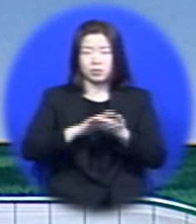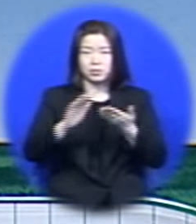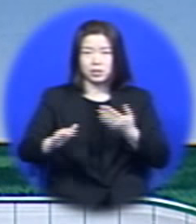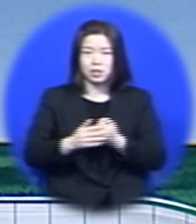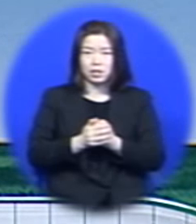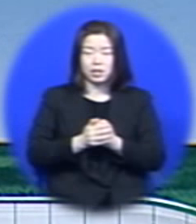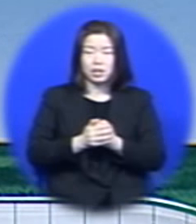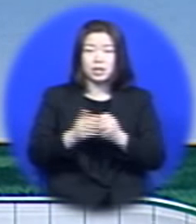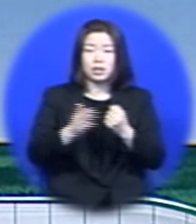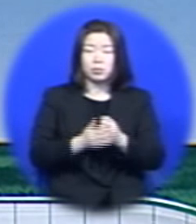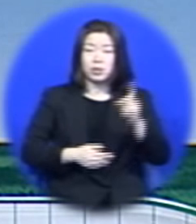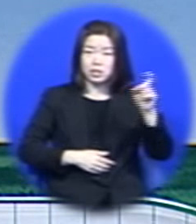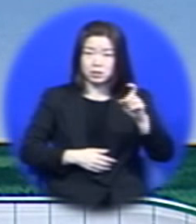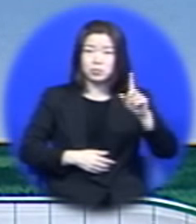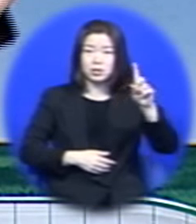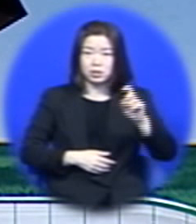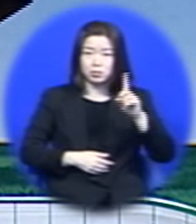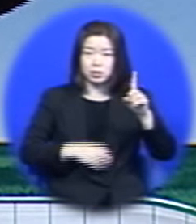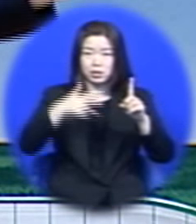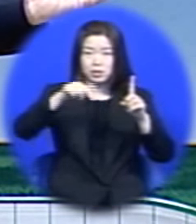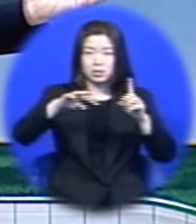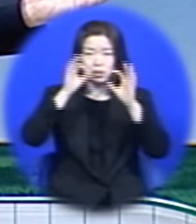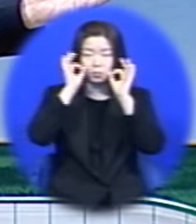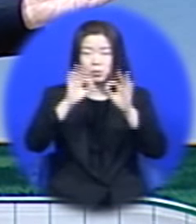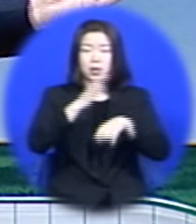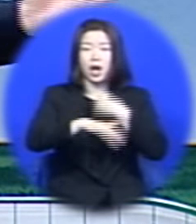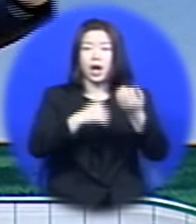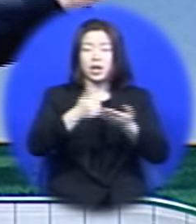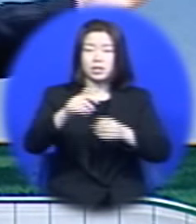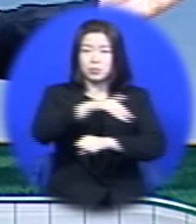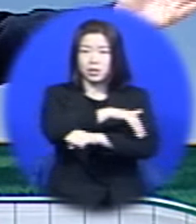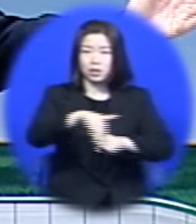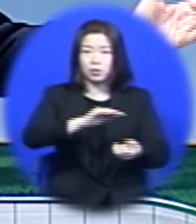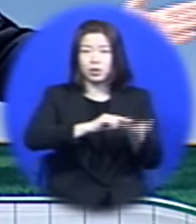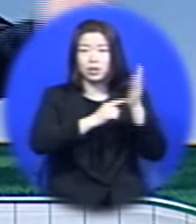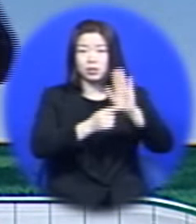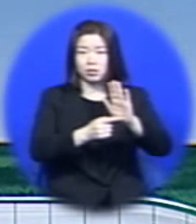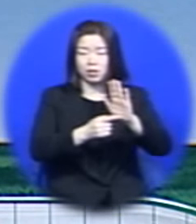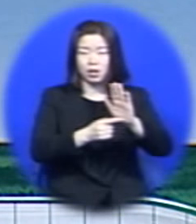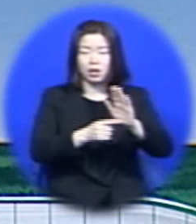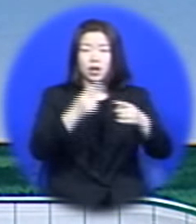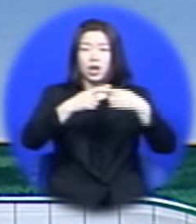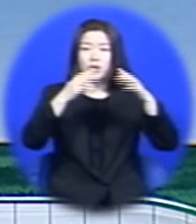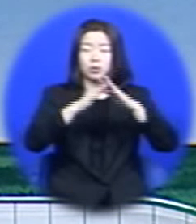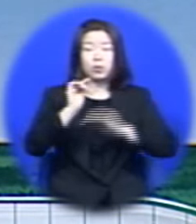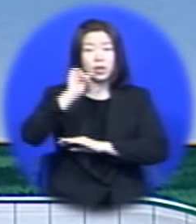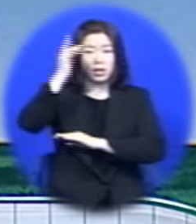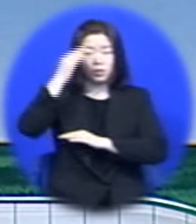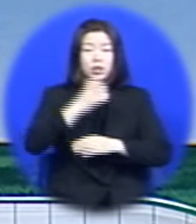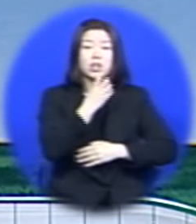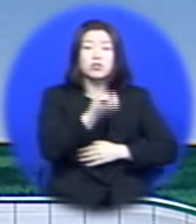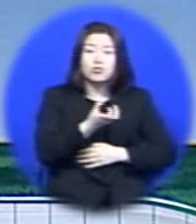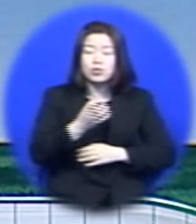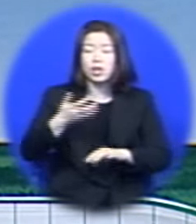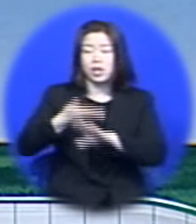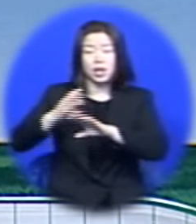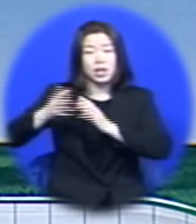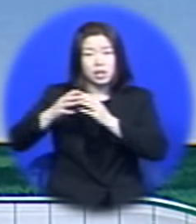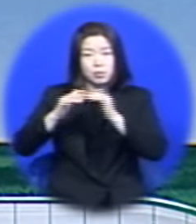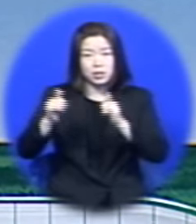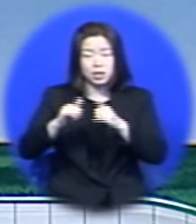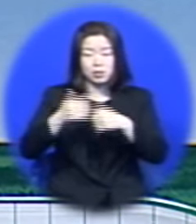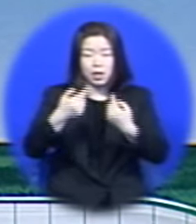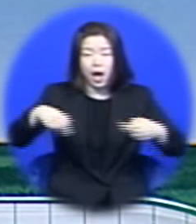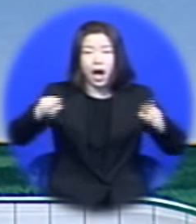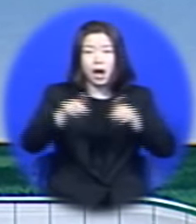그래서 10절, 11절 말씀해 보면 하나님의 계획이 드러났는데 이게 교회의 영광이에요. 유대인과 이방인들이 함께